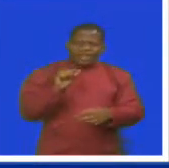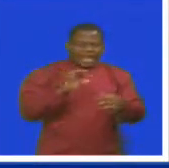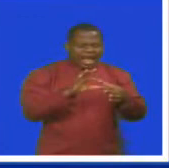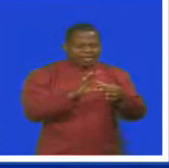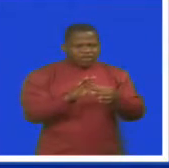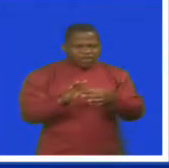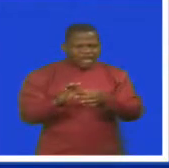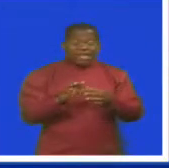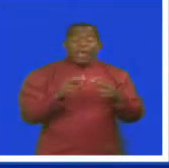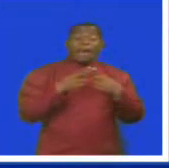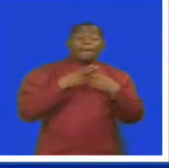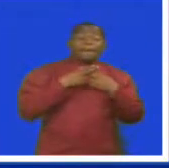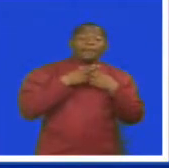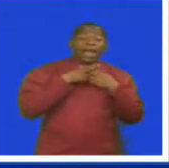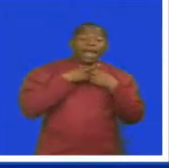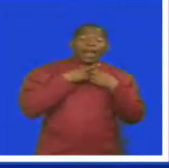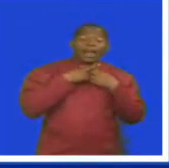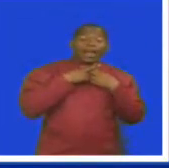Ngabe